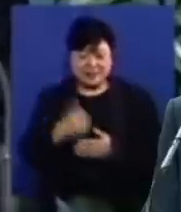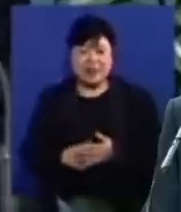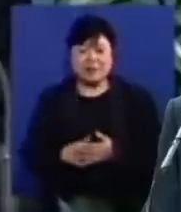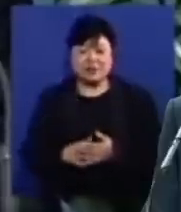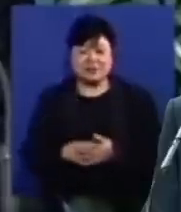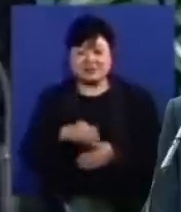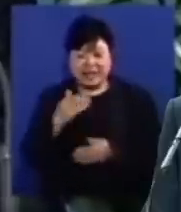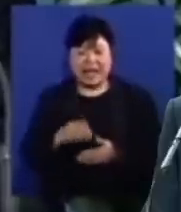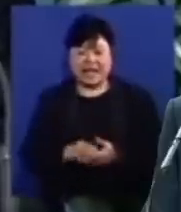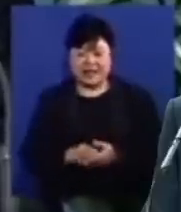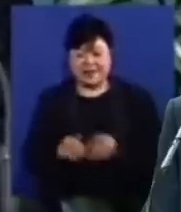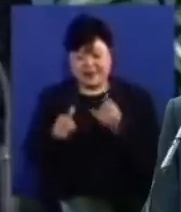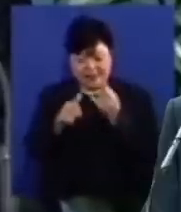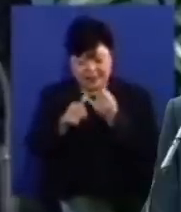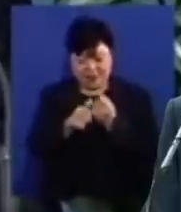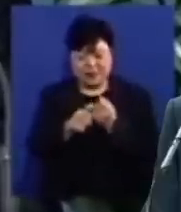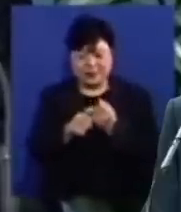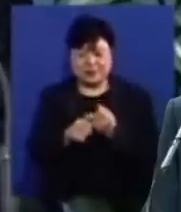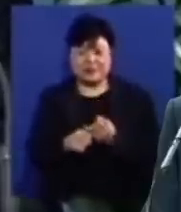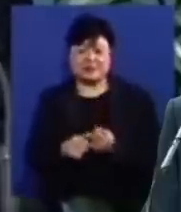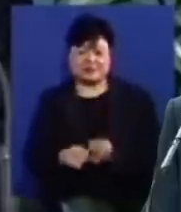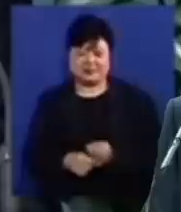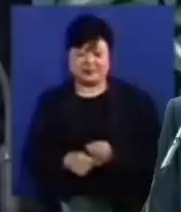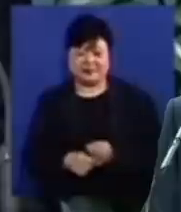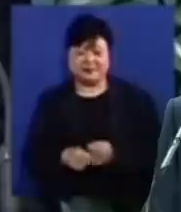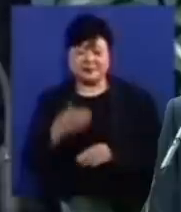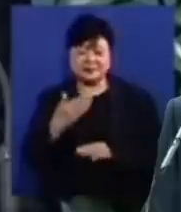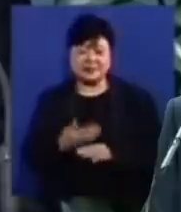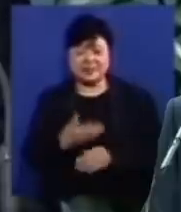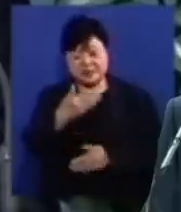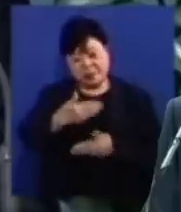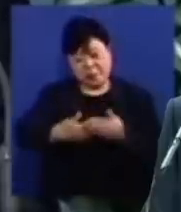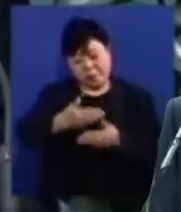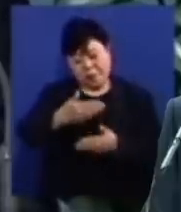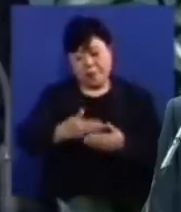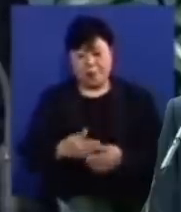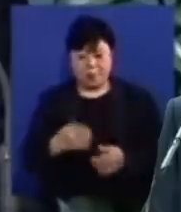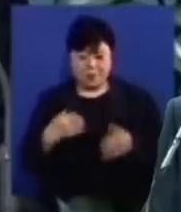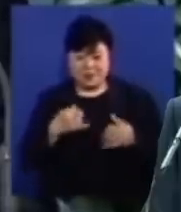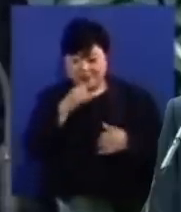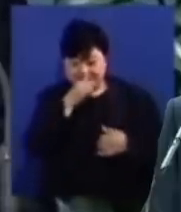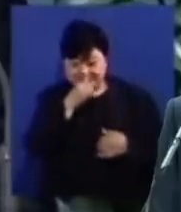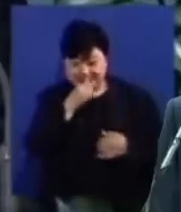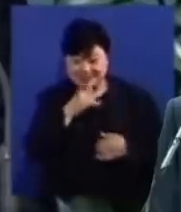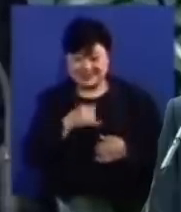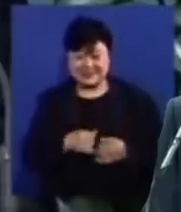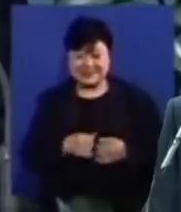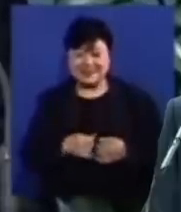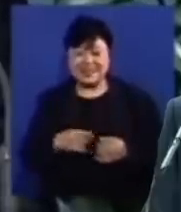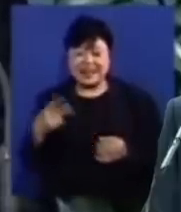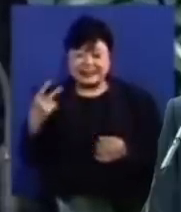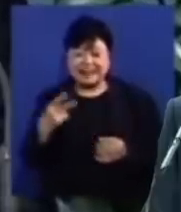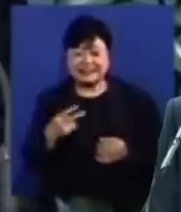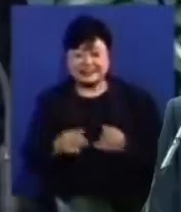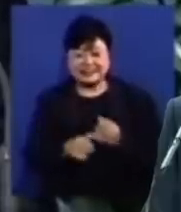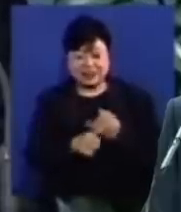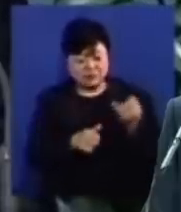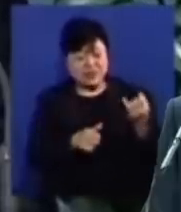남편들은 세상에 나가서 다 교제를 많이 하니까 사는 게 재미있으니까 뭐 아내가 있어도 좋고 없어도